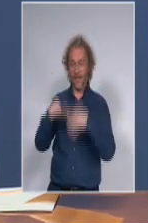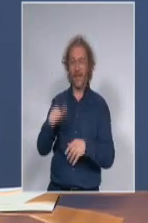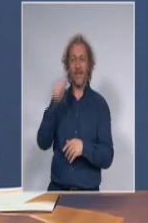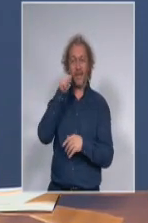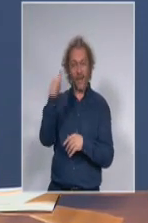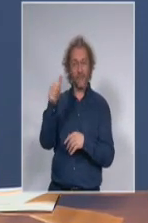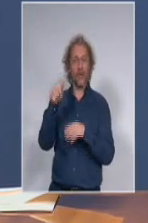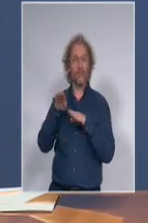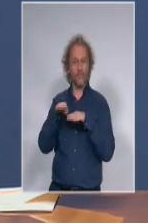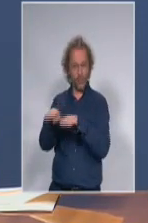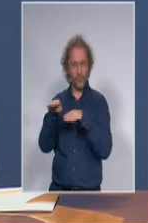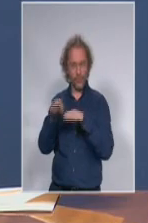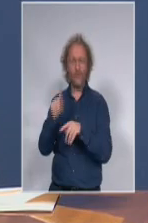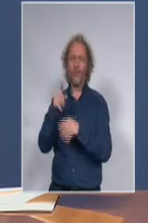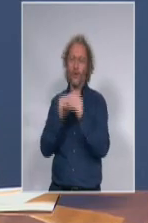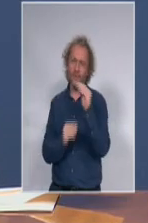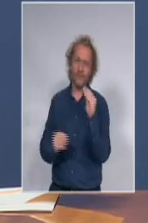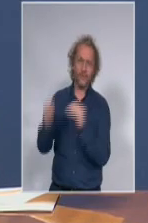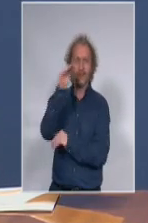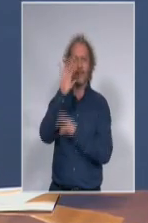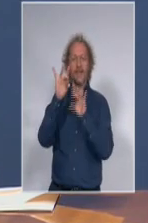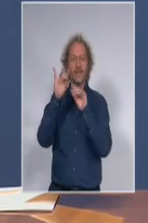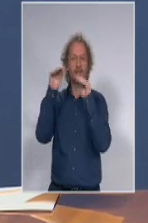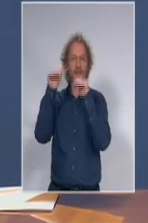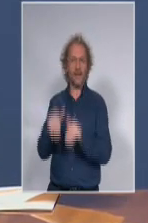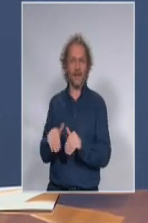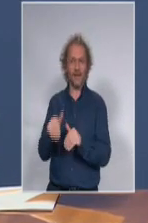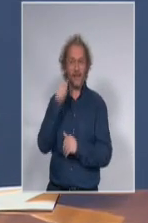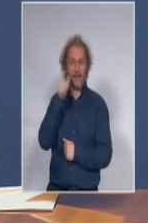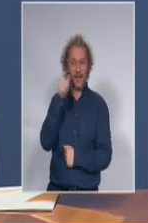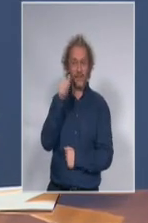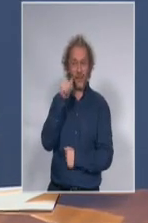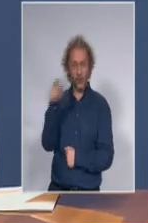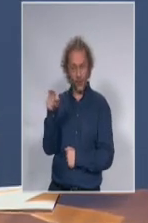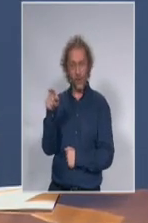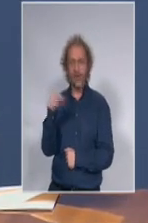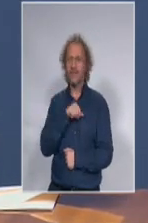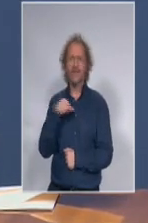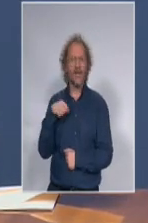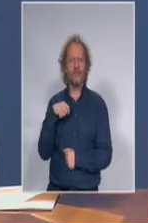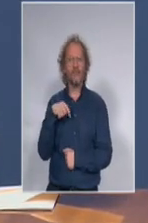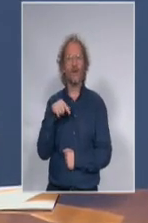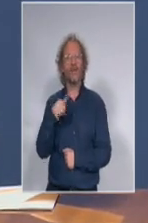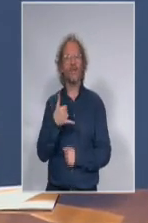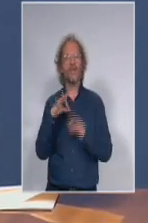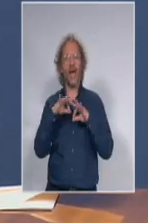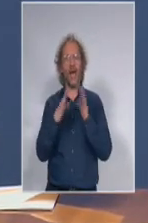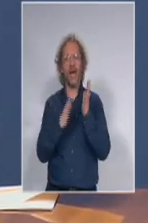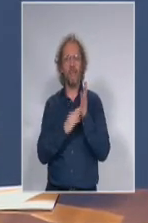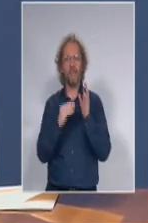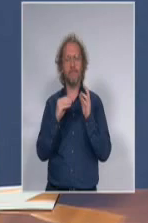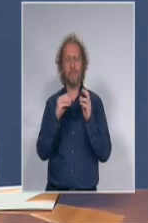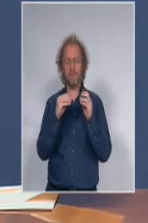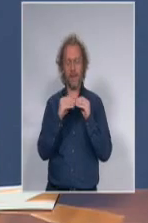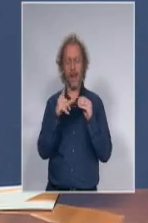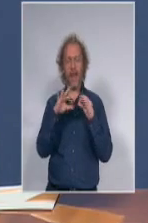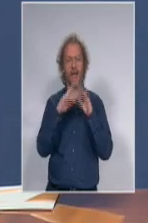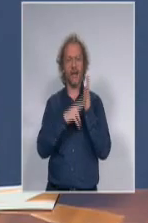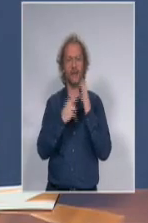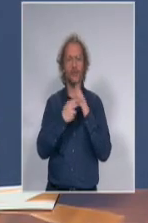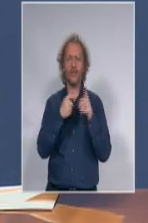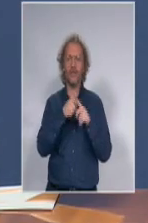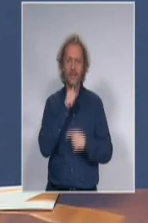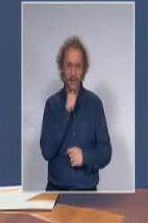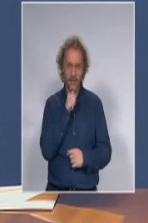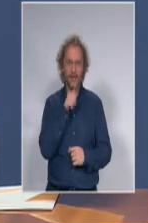na 10.000 dnevno snabdevaće samo Pčinjski i Jablanički okrug. Mi ćemo umeđu vremenu da snabdemo iz uvoza onim što smo uspeli